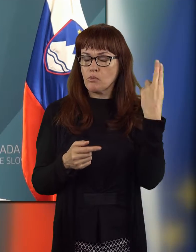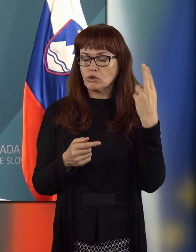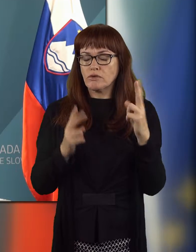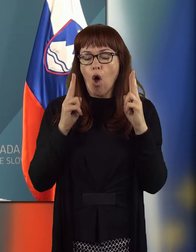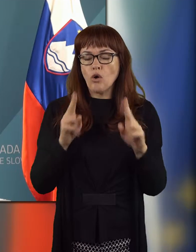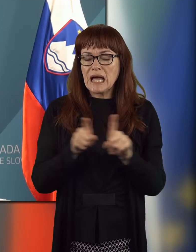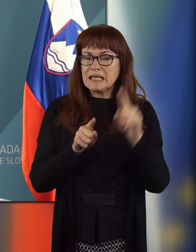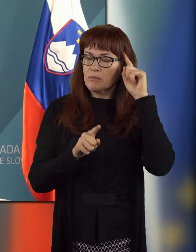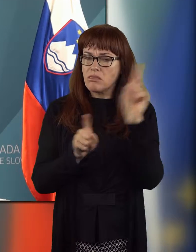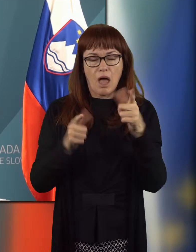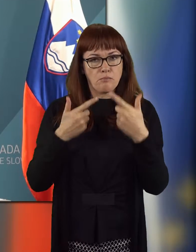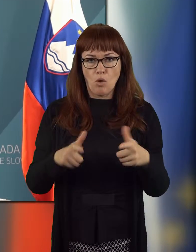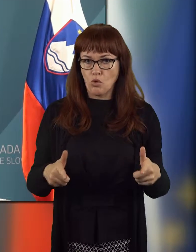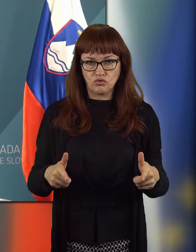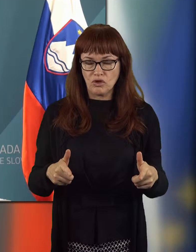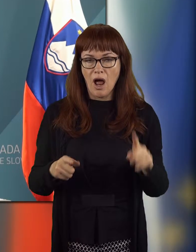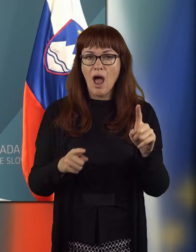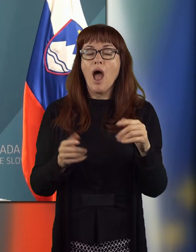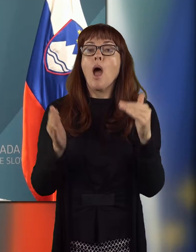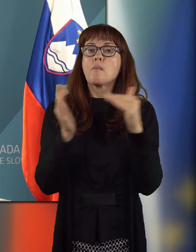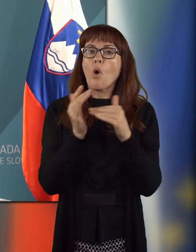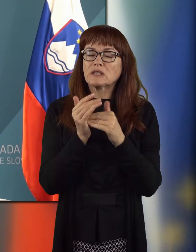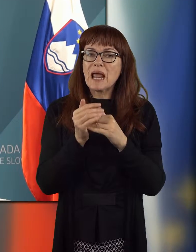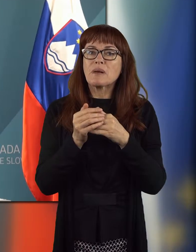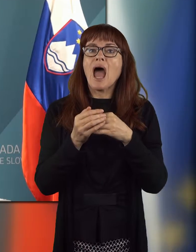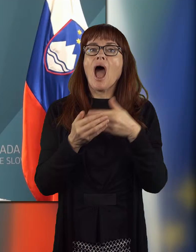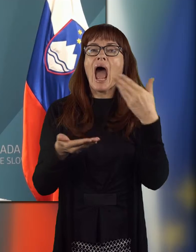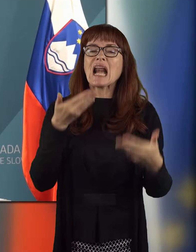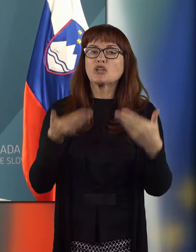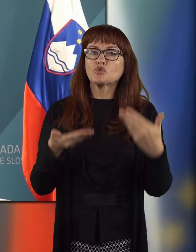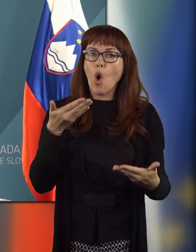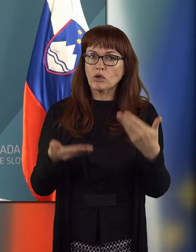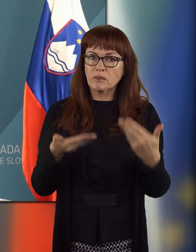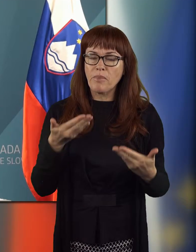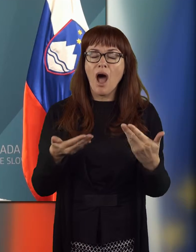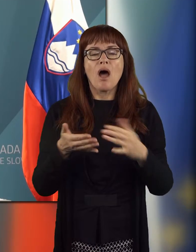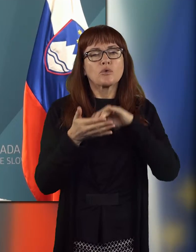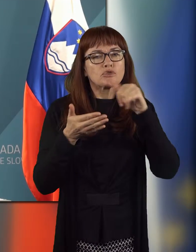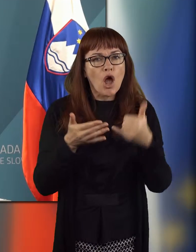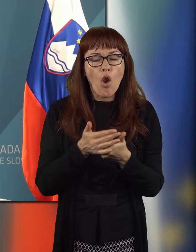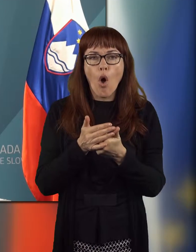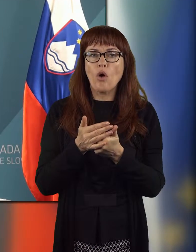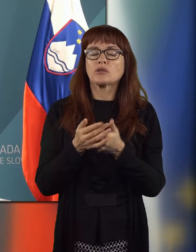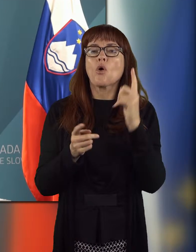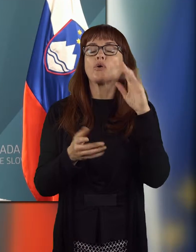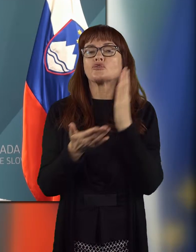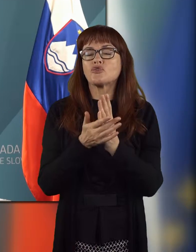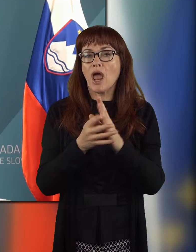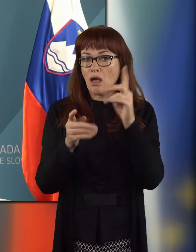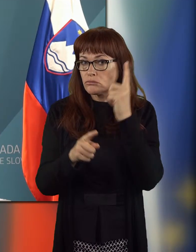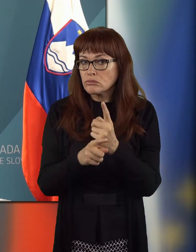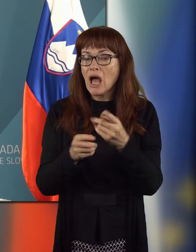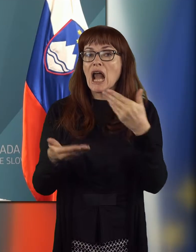Republika Slovenija ostaja na stališču, da je potrebno razsodbo arbitražnega sodišča v celoti implementirati, tako kot je